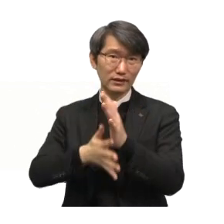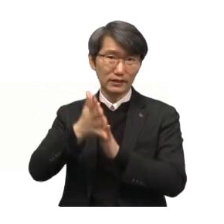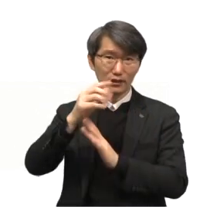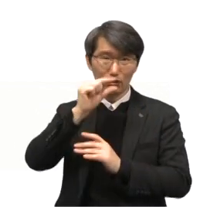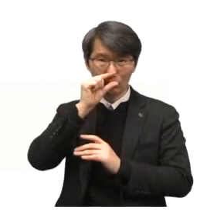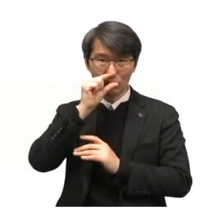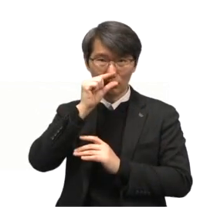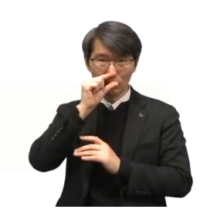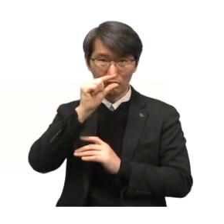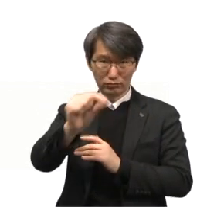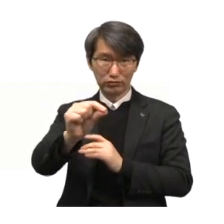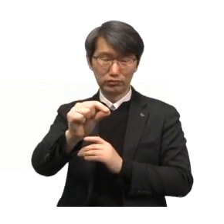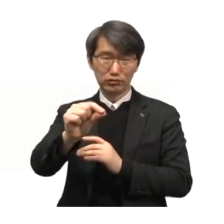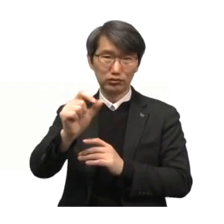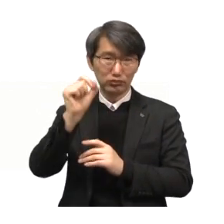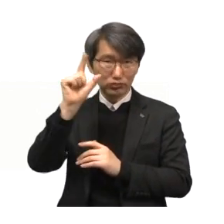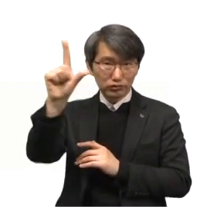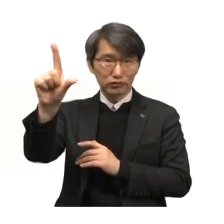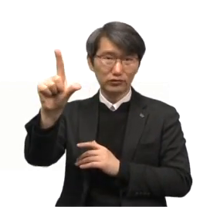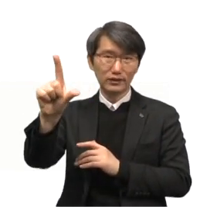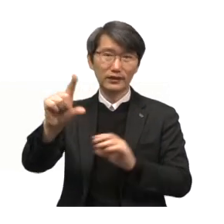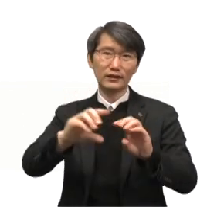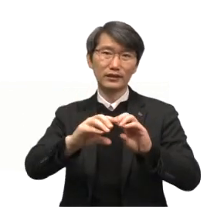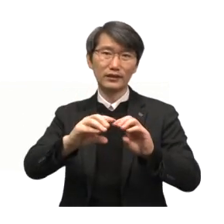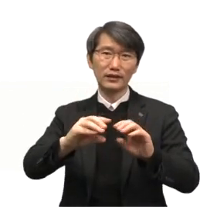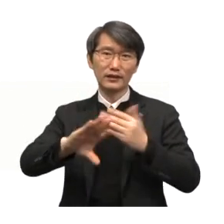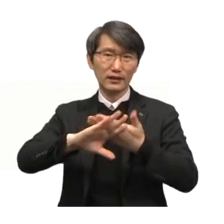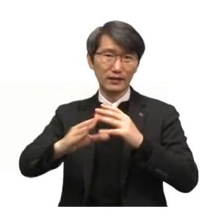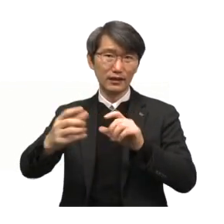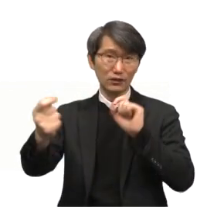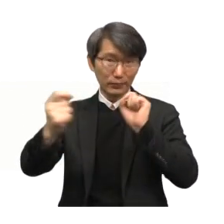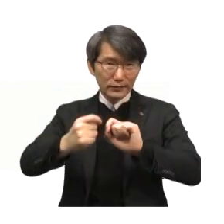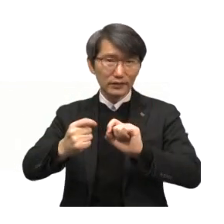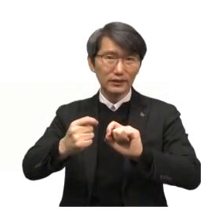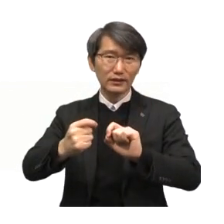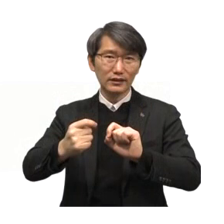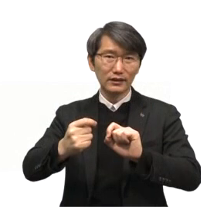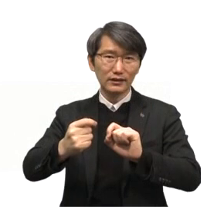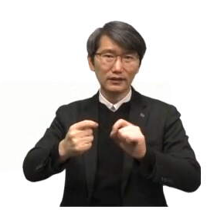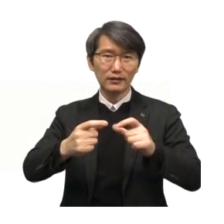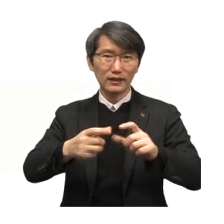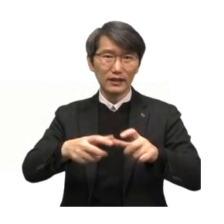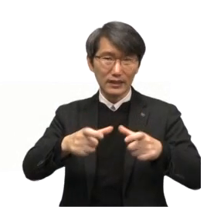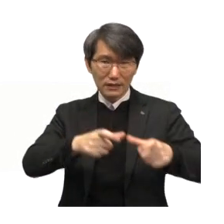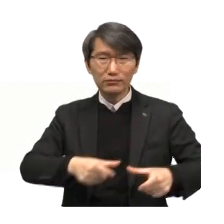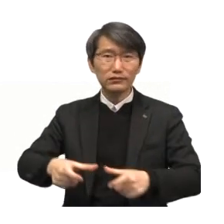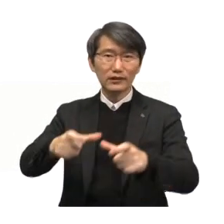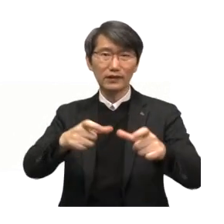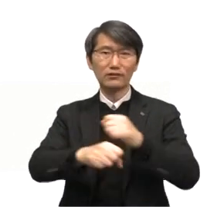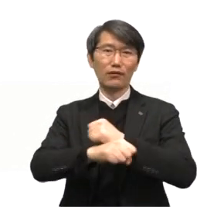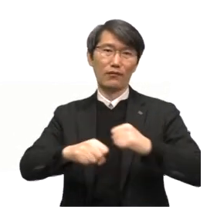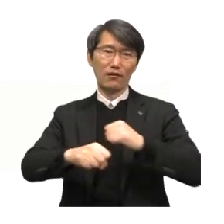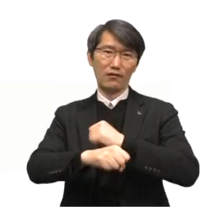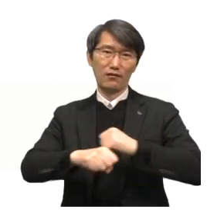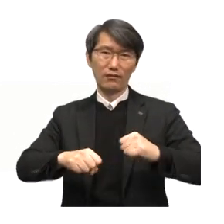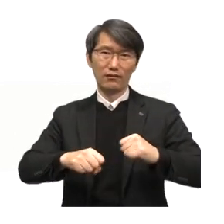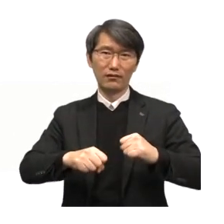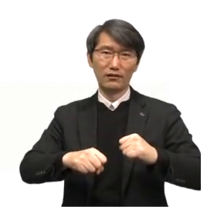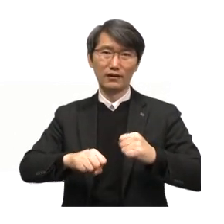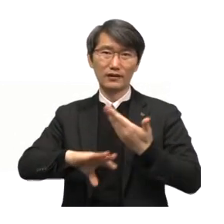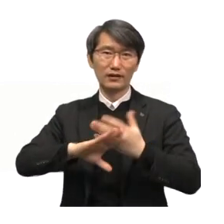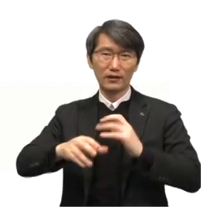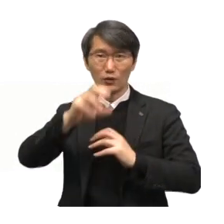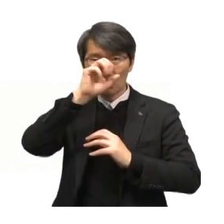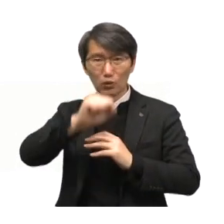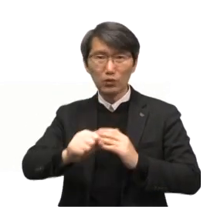우수한 지리적 위치와 해외 접근성 그리고 풍부한 인프라 등으로 해외에서 선호하는 도시라는 것을